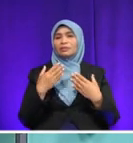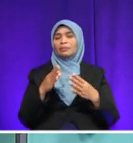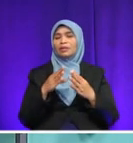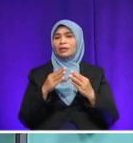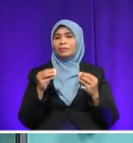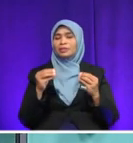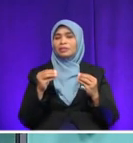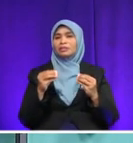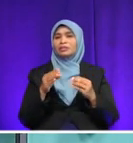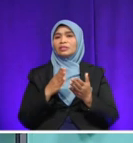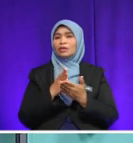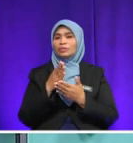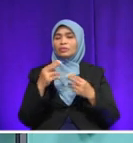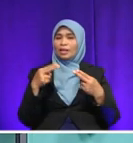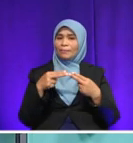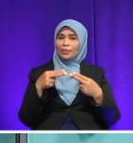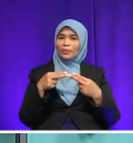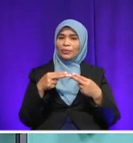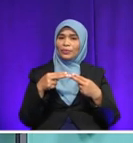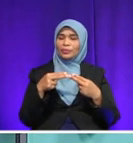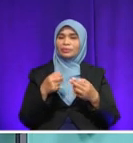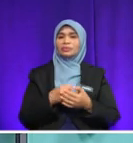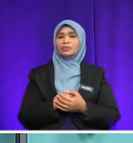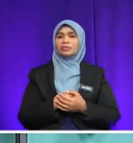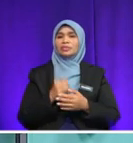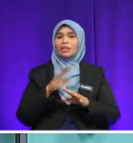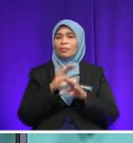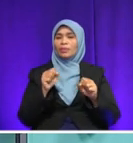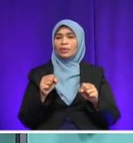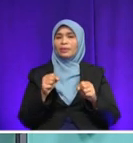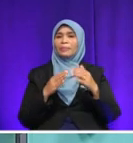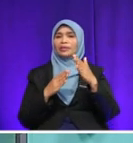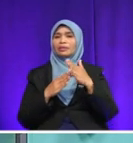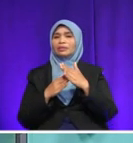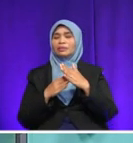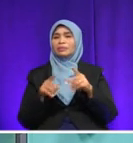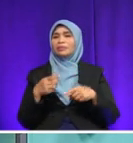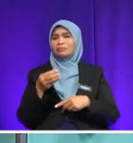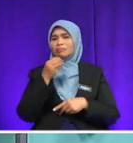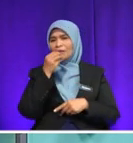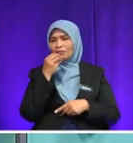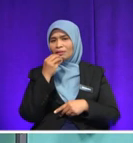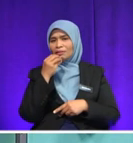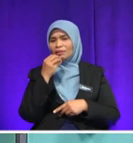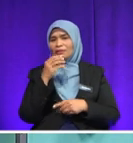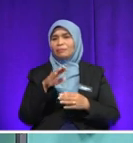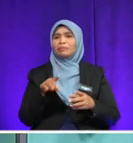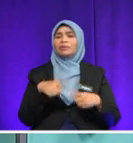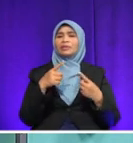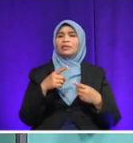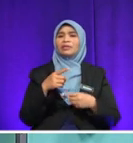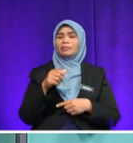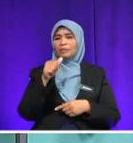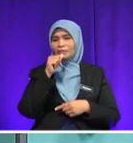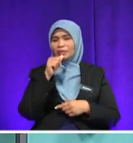dikenallah salat terus salat asar juga ya tak boleh tah pergi maka keduri dulu eee aikopi